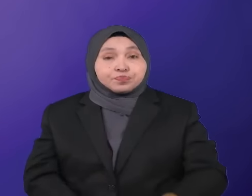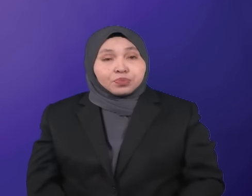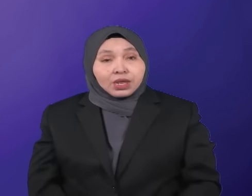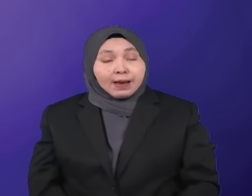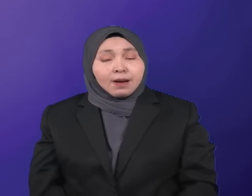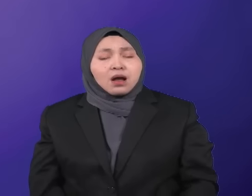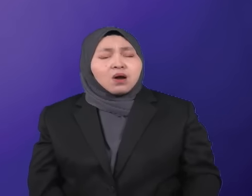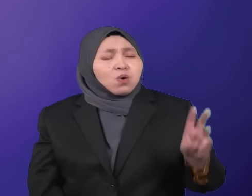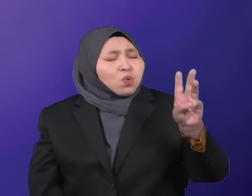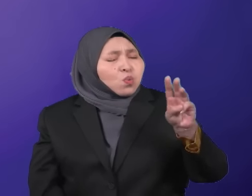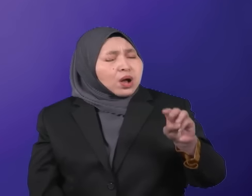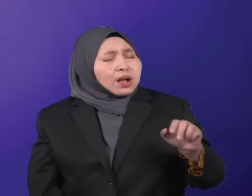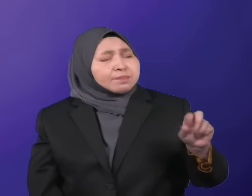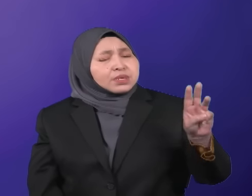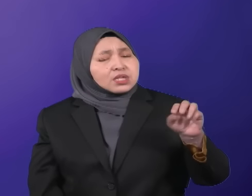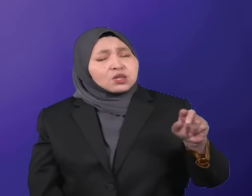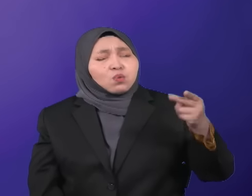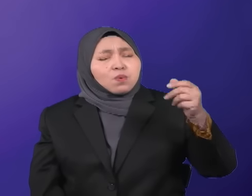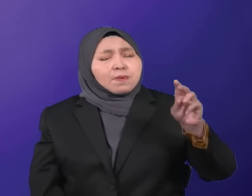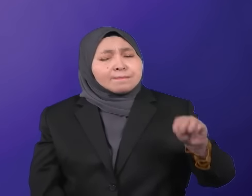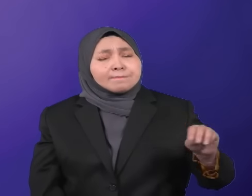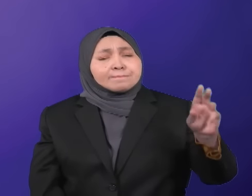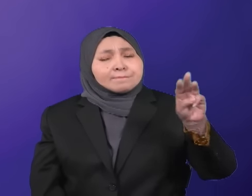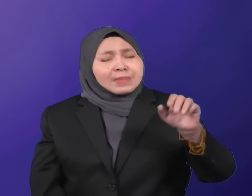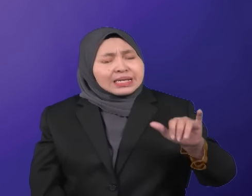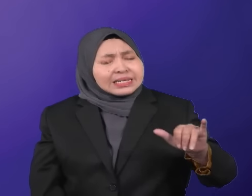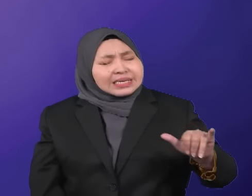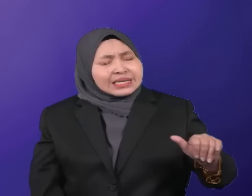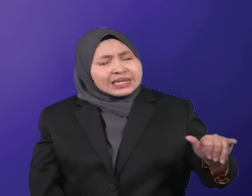Wa minhum may